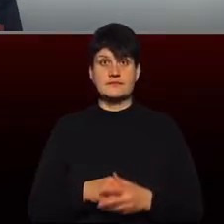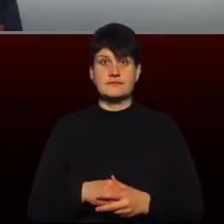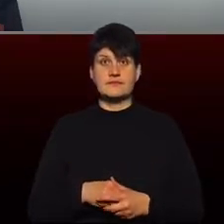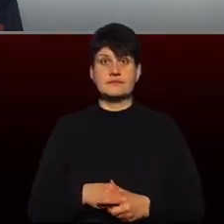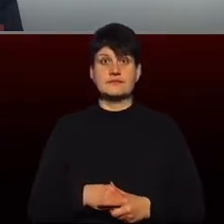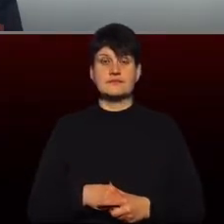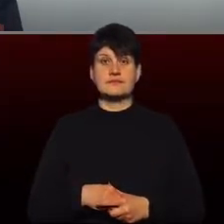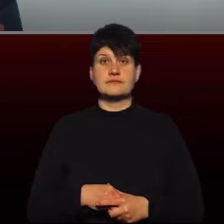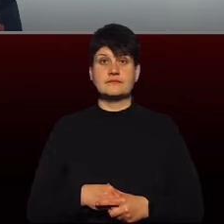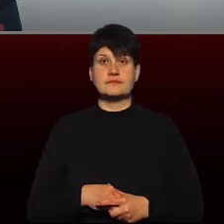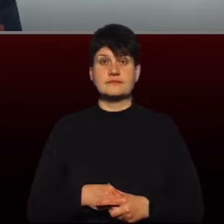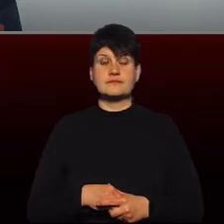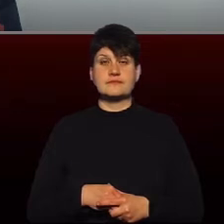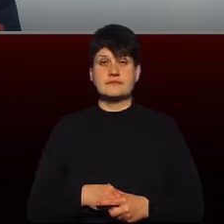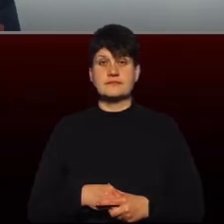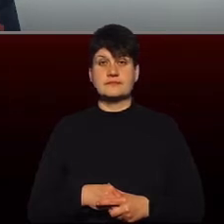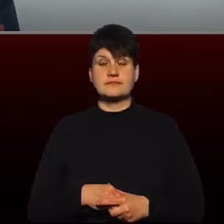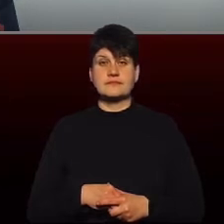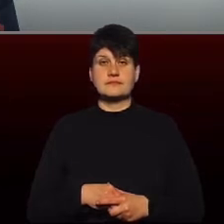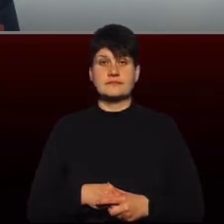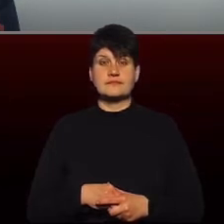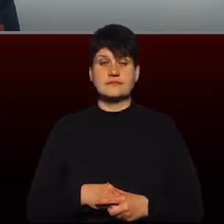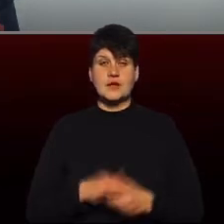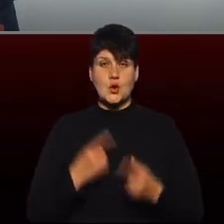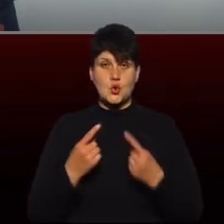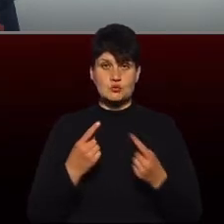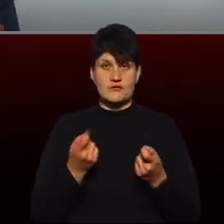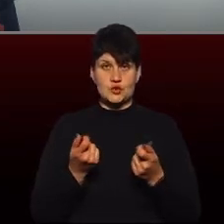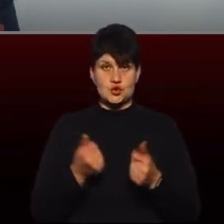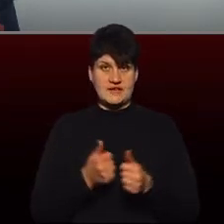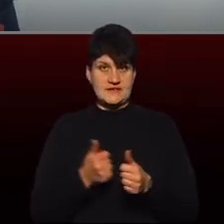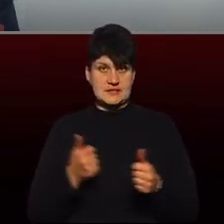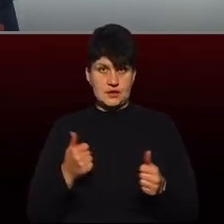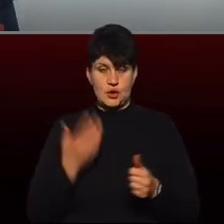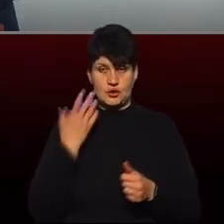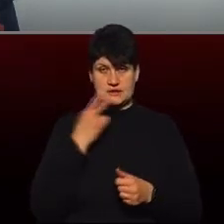Ага. Дещо наша розмова відстає, коли дивиться телевізор, ви